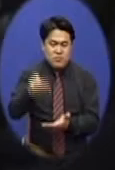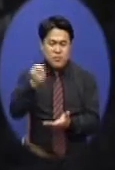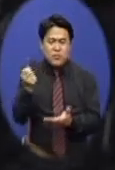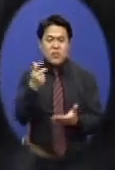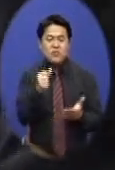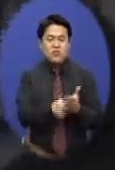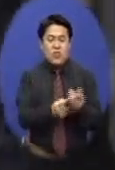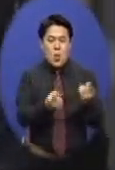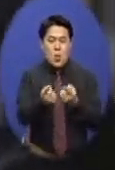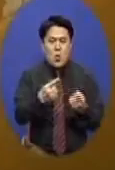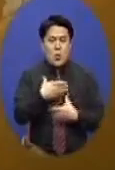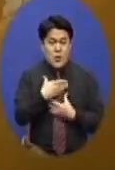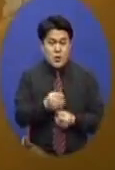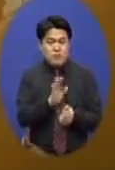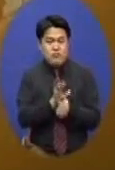수 있으면 좋겠습니다.